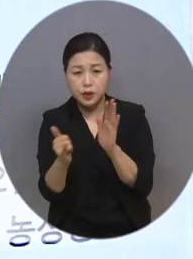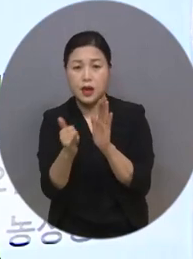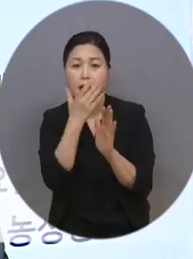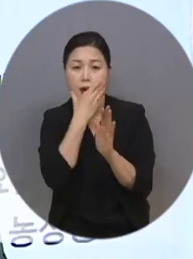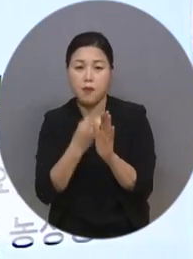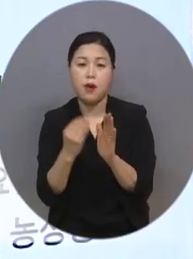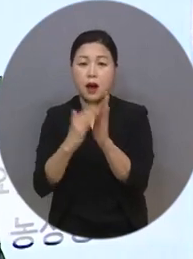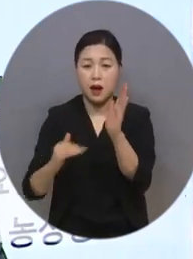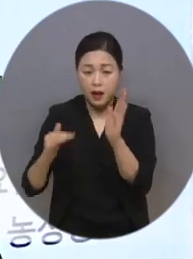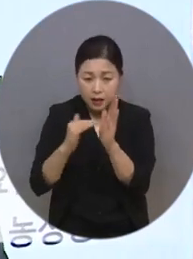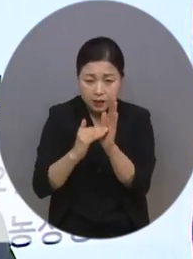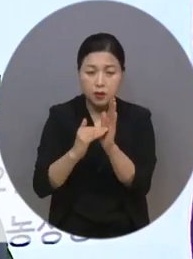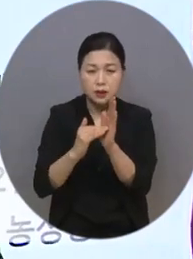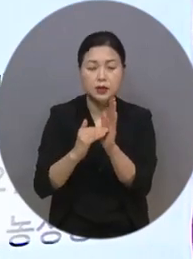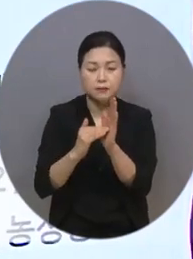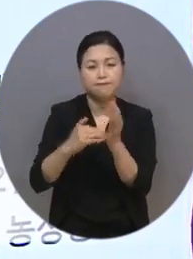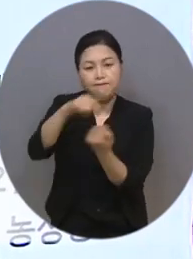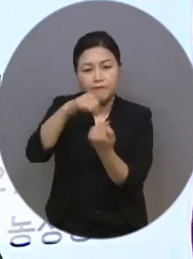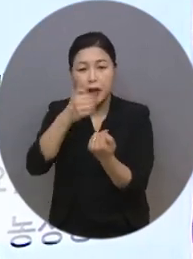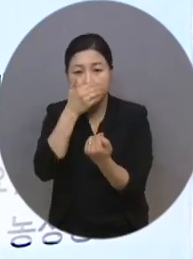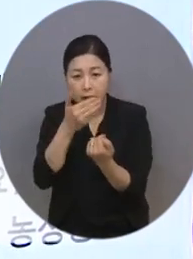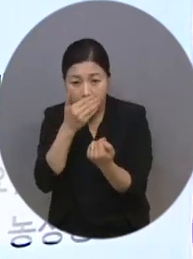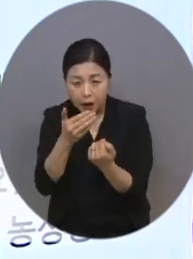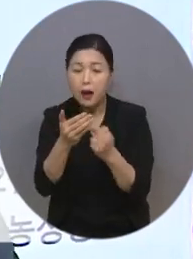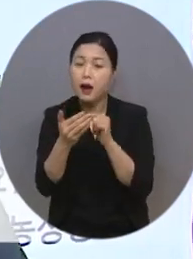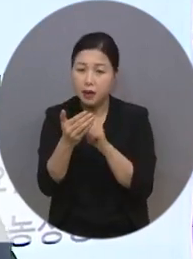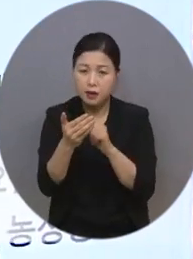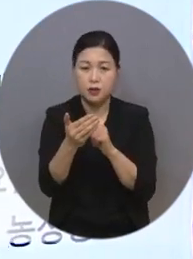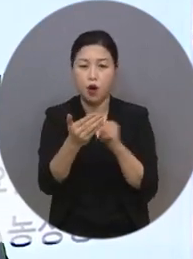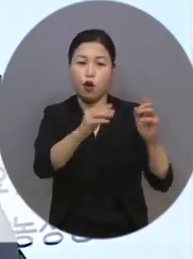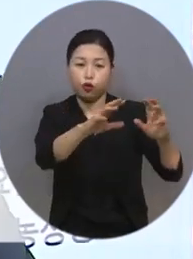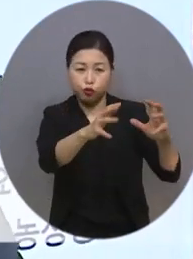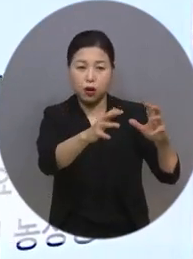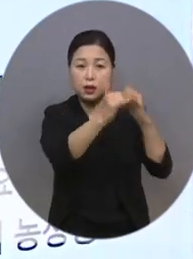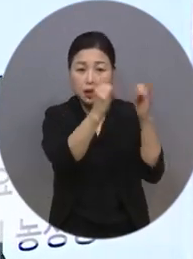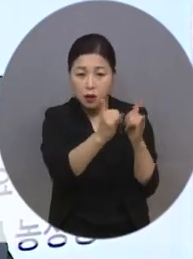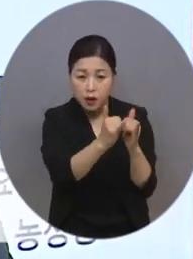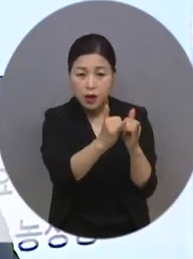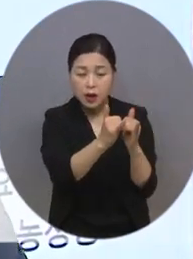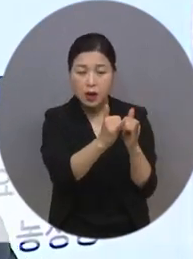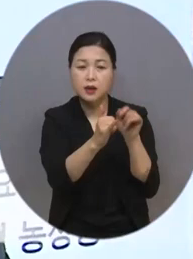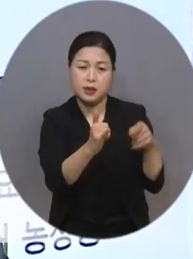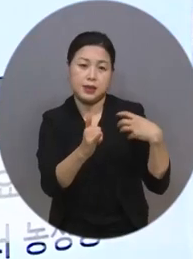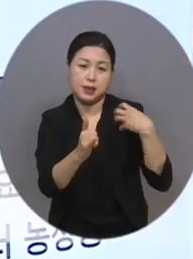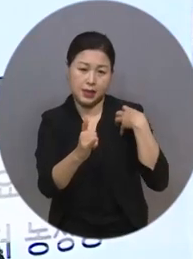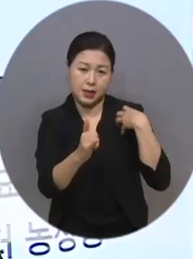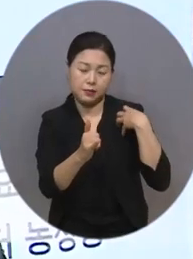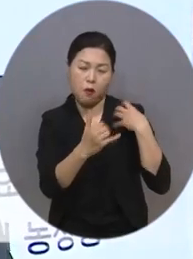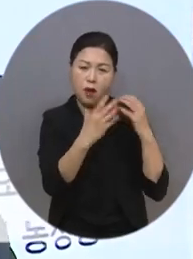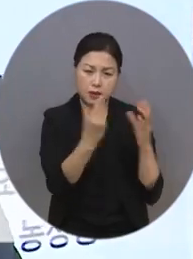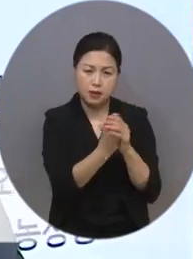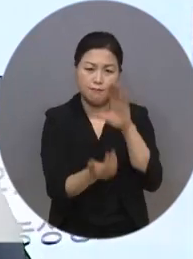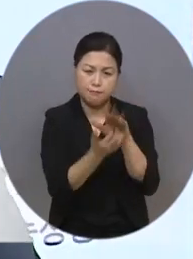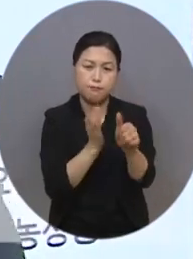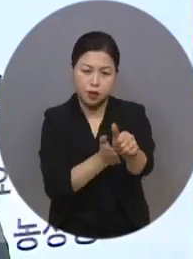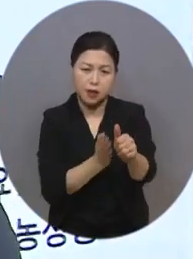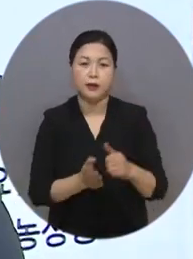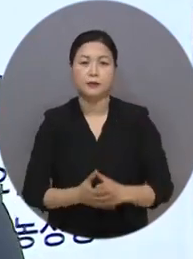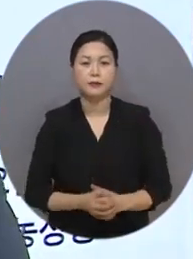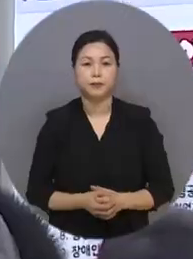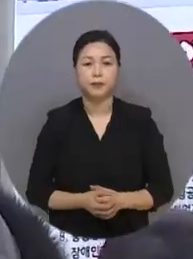가족이 행복한 가정을 꾸릴 수 있도록 국가사회가 자기의 의무와 책임을 다했으면